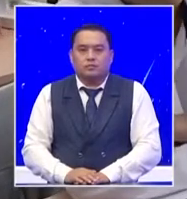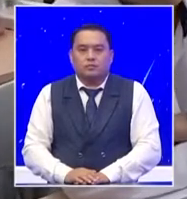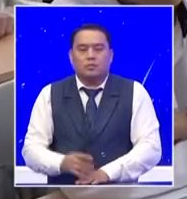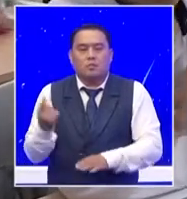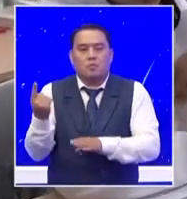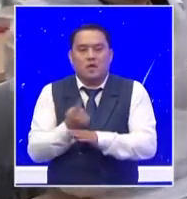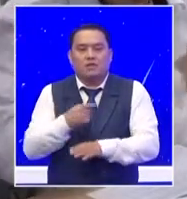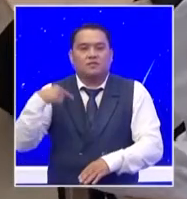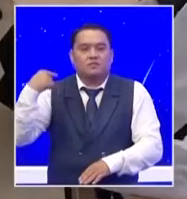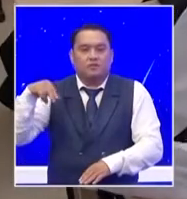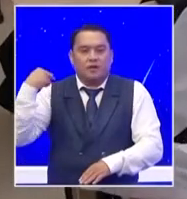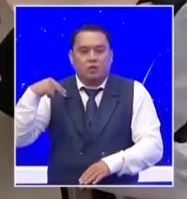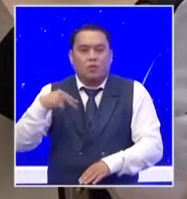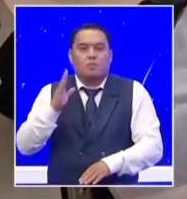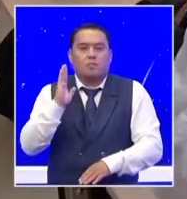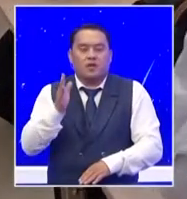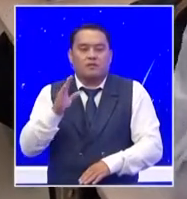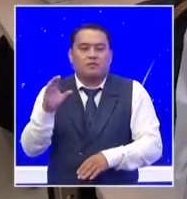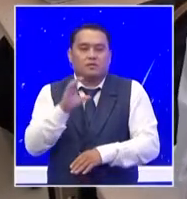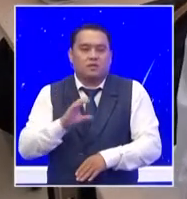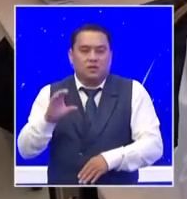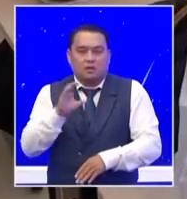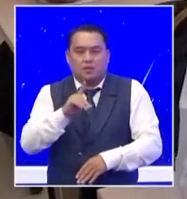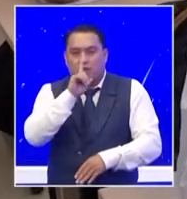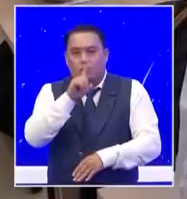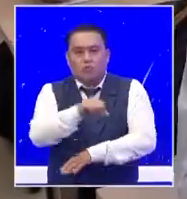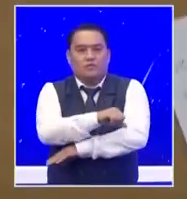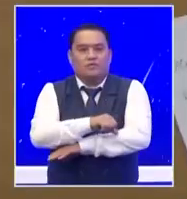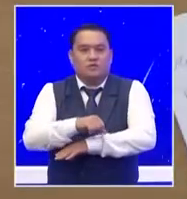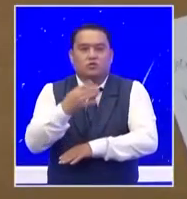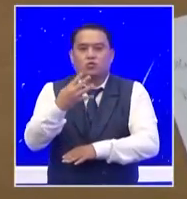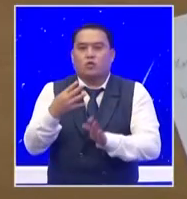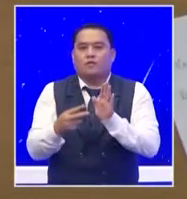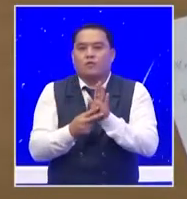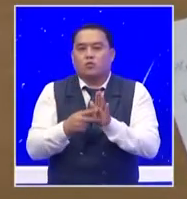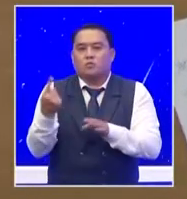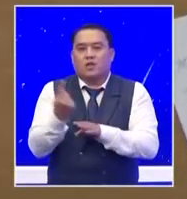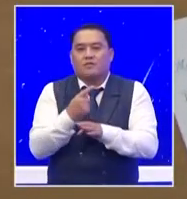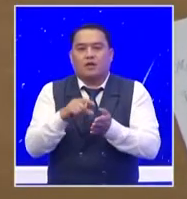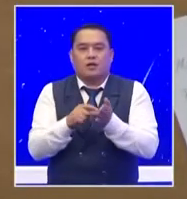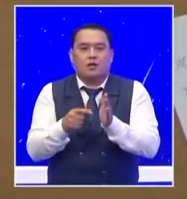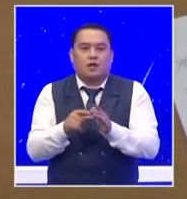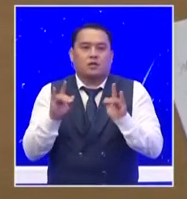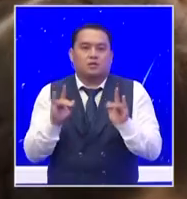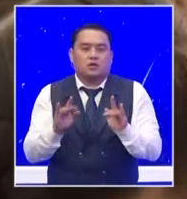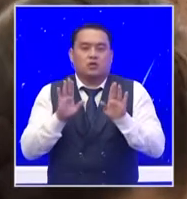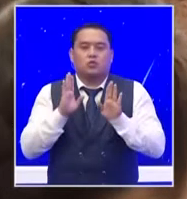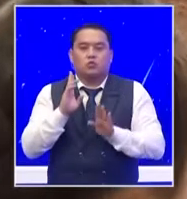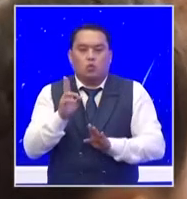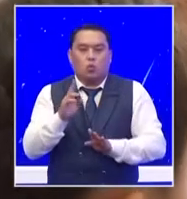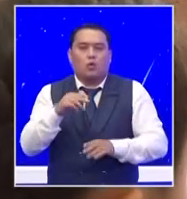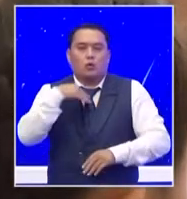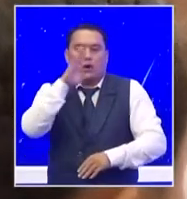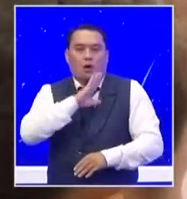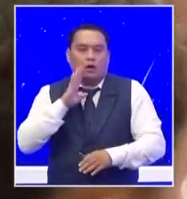звонок 1 сентября будет, но без линейки и не для всех. Из 48 тысяч первоклассников за парту сядут только те, чьи